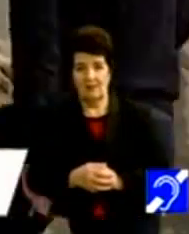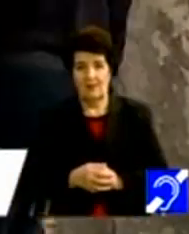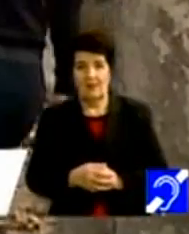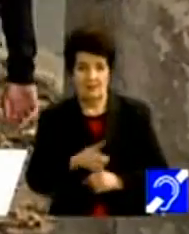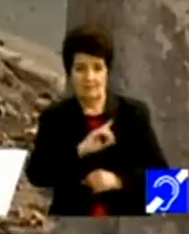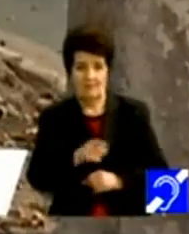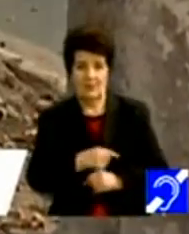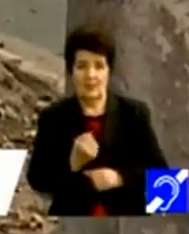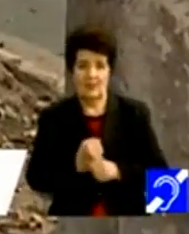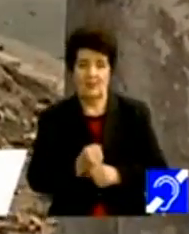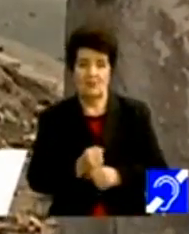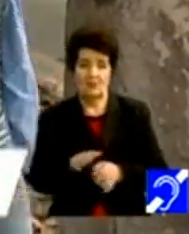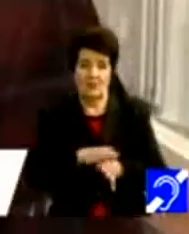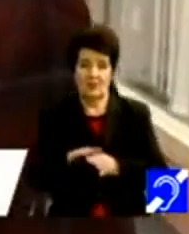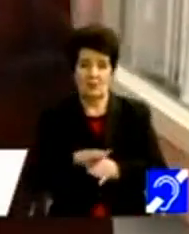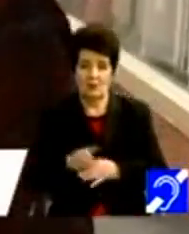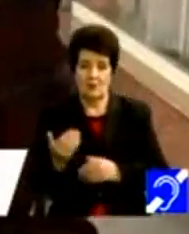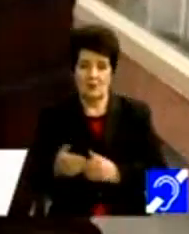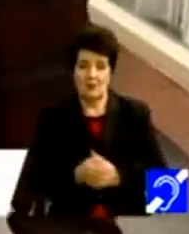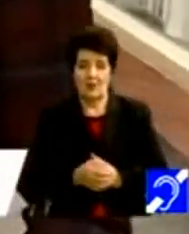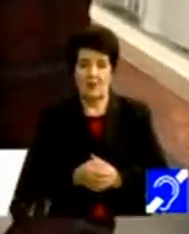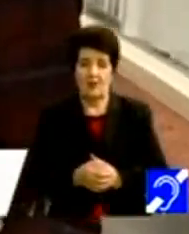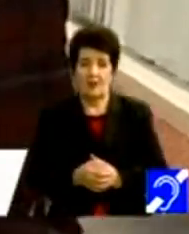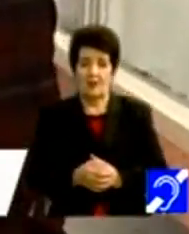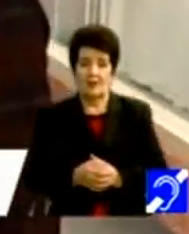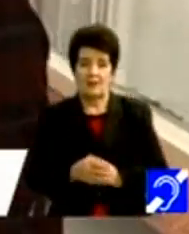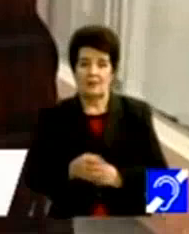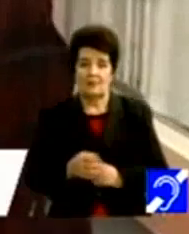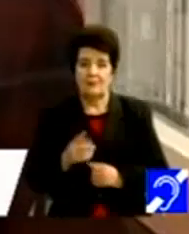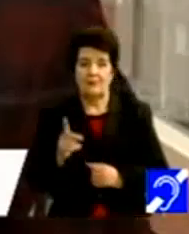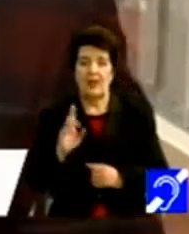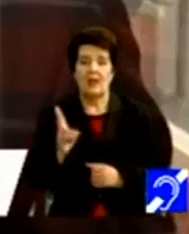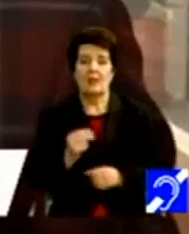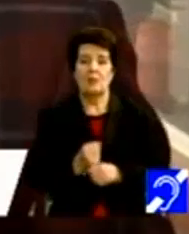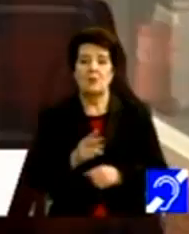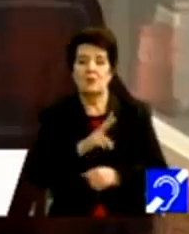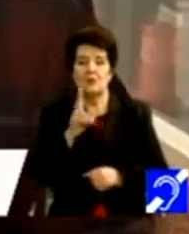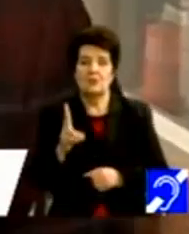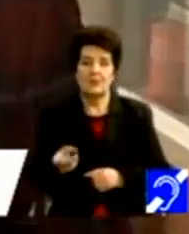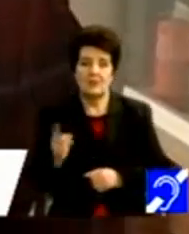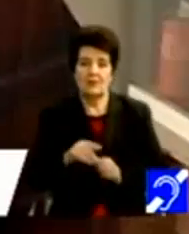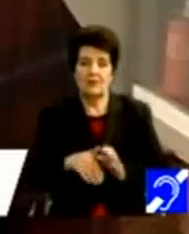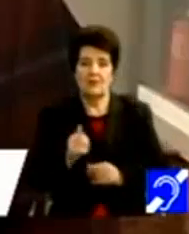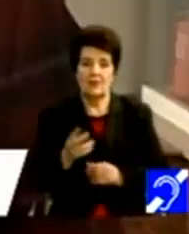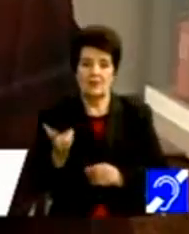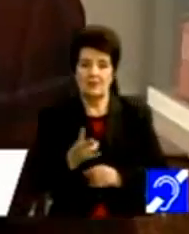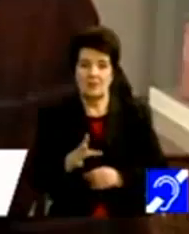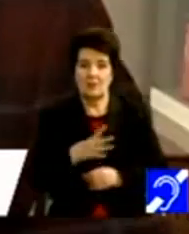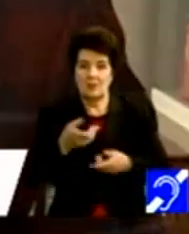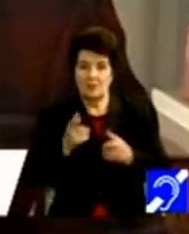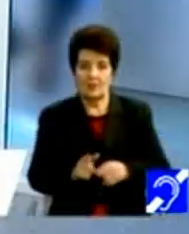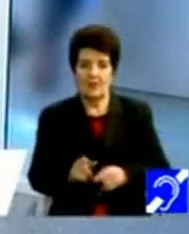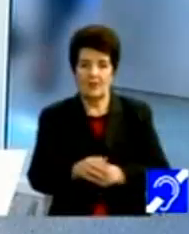puterea sau atribuțiile pe piața externă. Ce nu au făcut alți președinți și ar trebui să facă cel care va fi ales? Să-și iubească cu adevărat